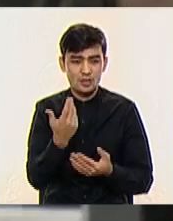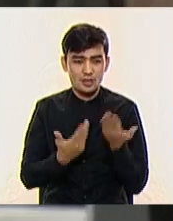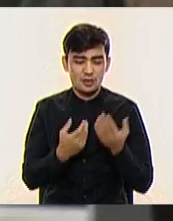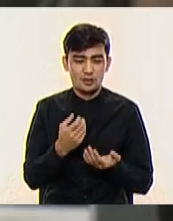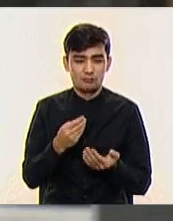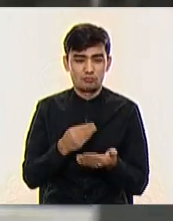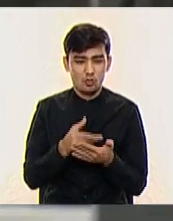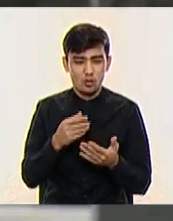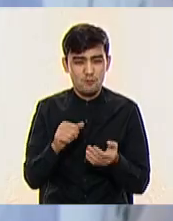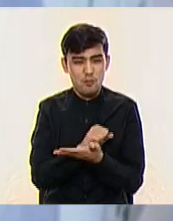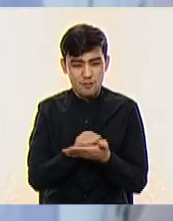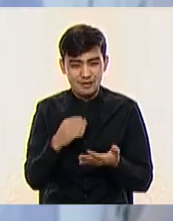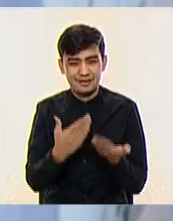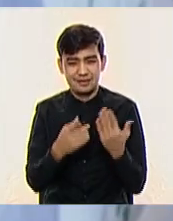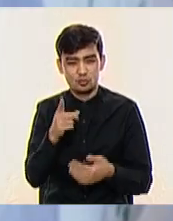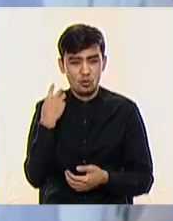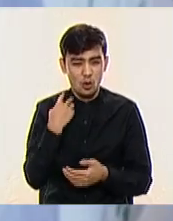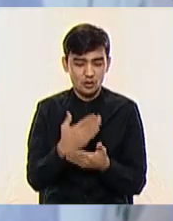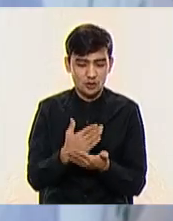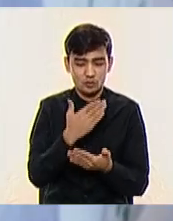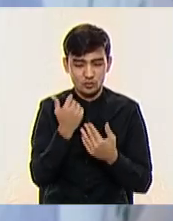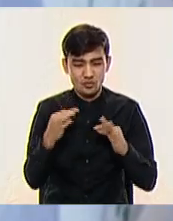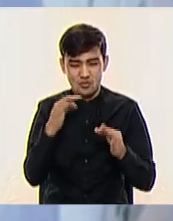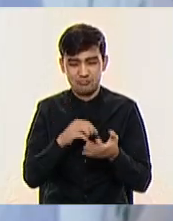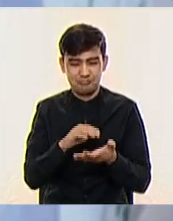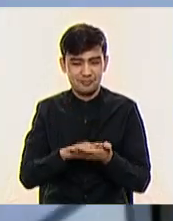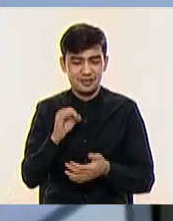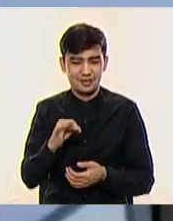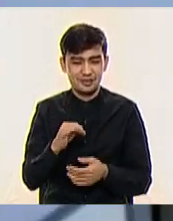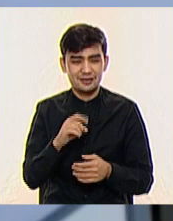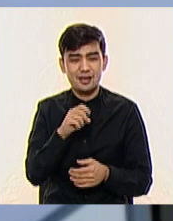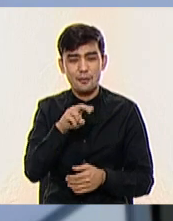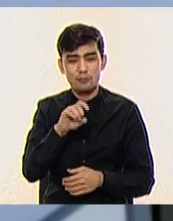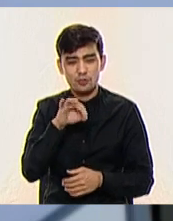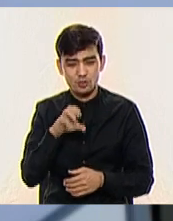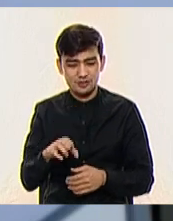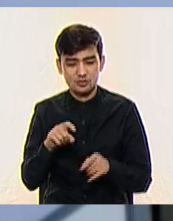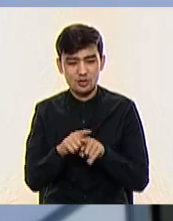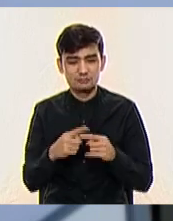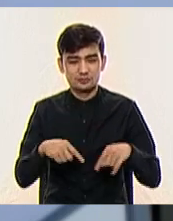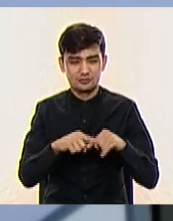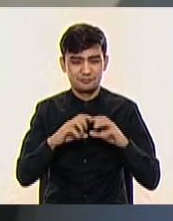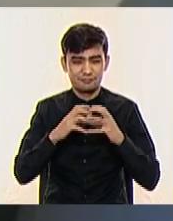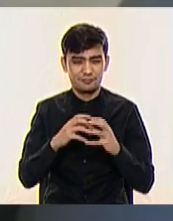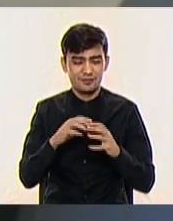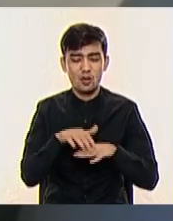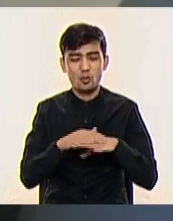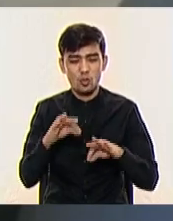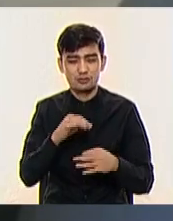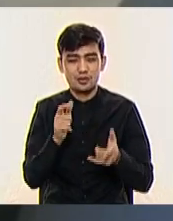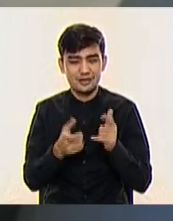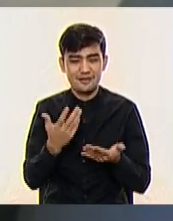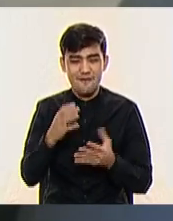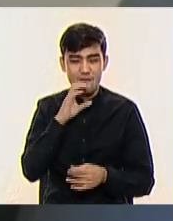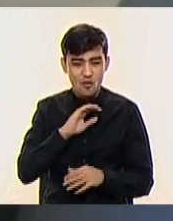имеется задолженность. Такие данные налоговики рассчитывают получить за счет запроса по международным соглашениям. При подозрении в